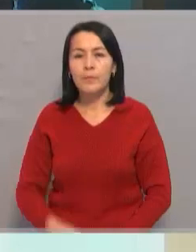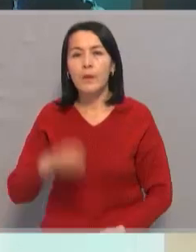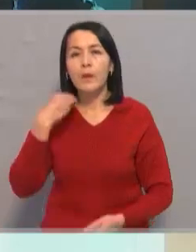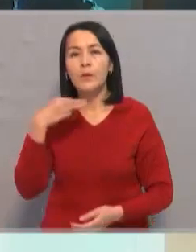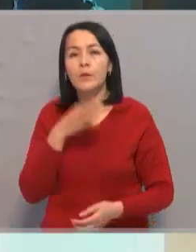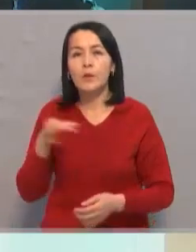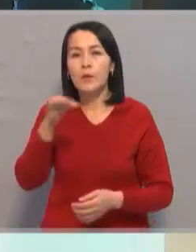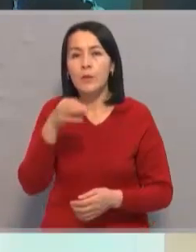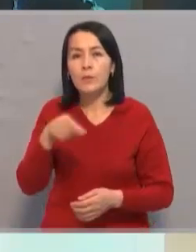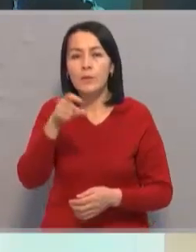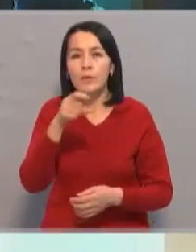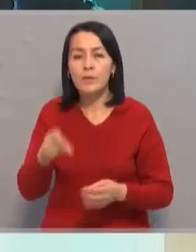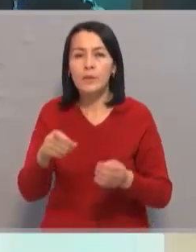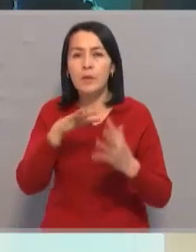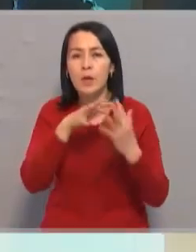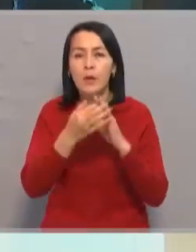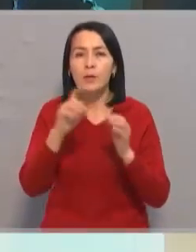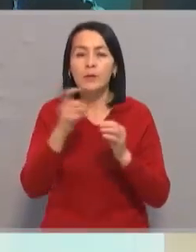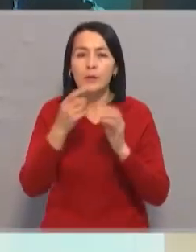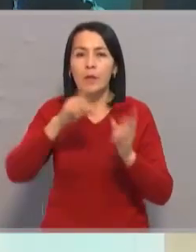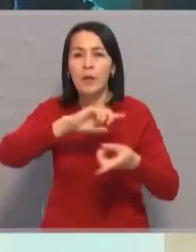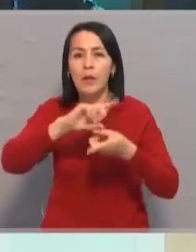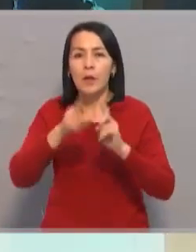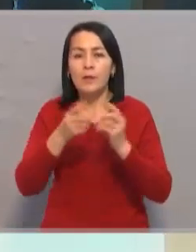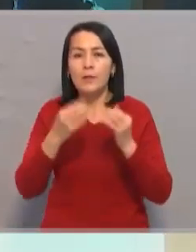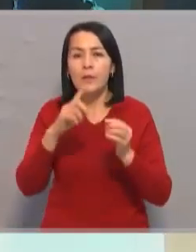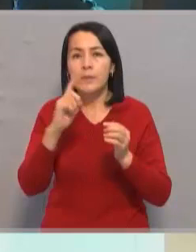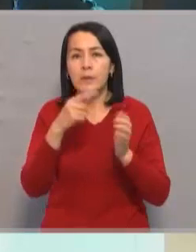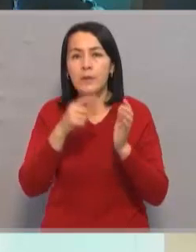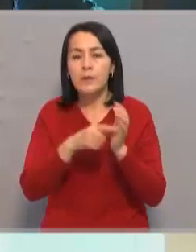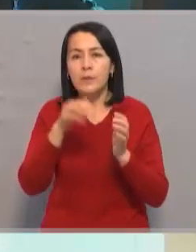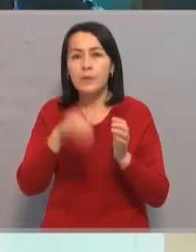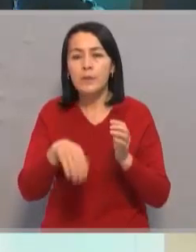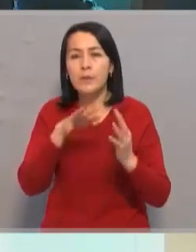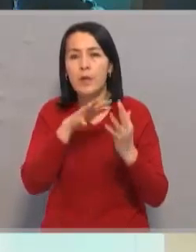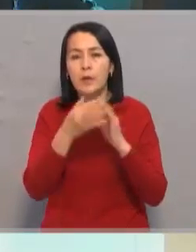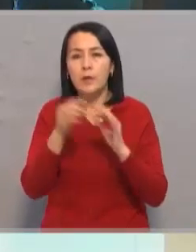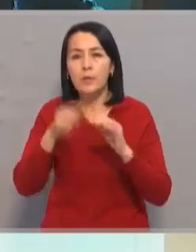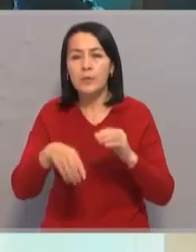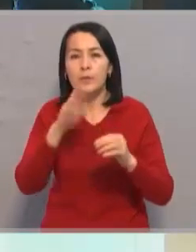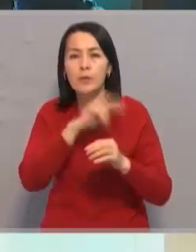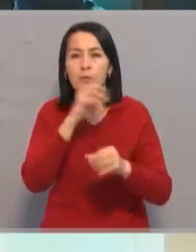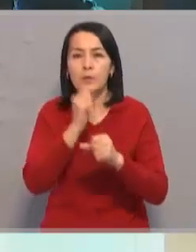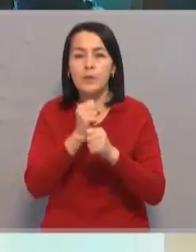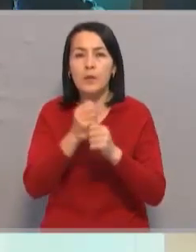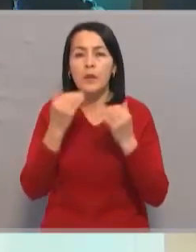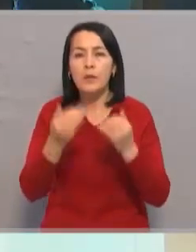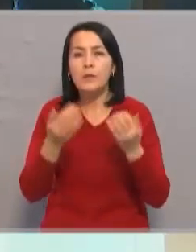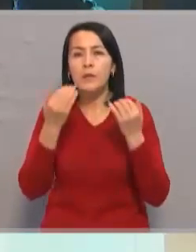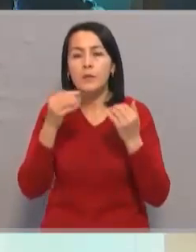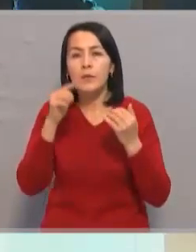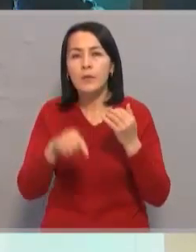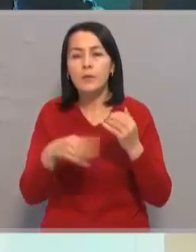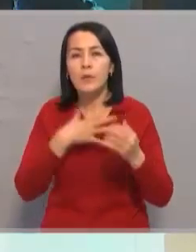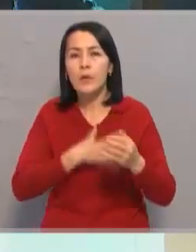Түркістан облысының тұрғындары негізінен ауыл шаруашылығымен айналысады. Өңірде 70 мыңнан астам агроқұрылым осы салада еңбек етіп жатыр. Алайда